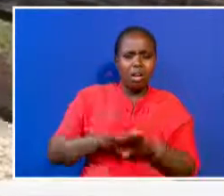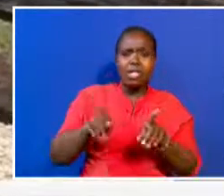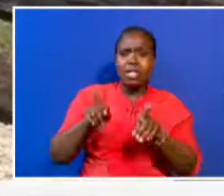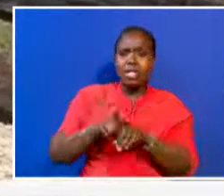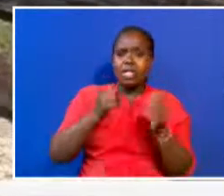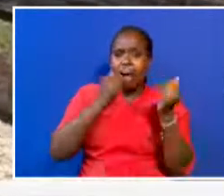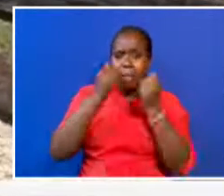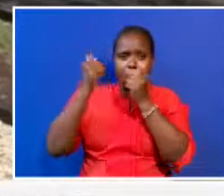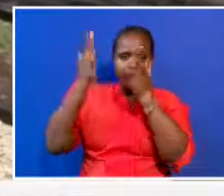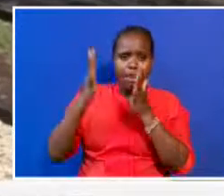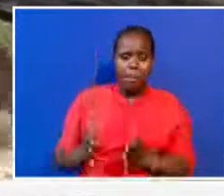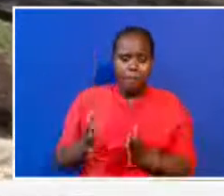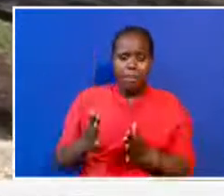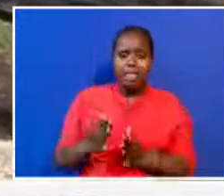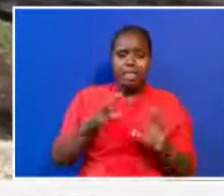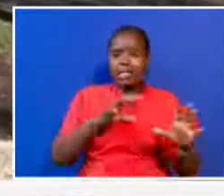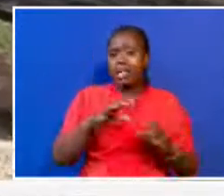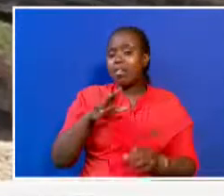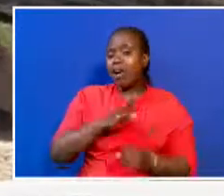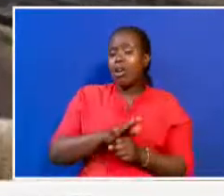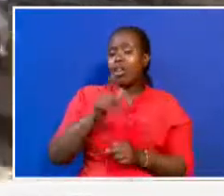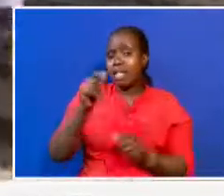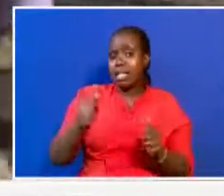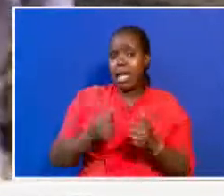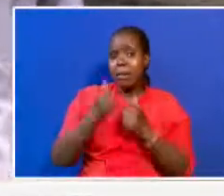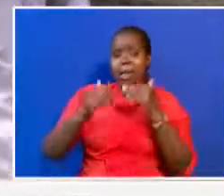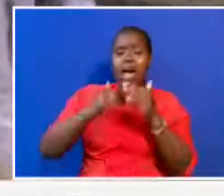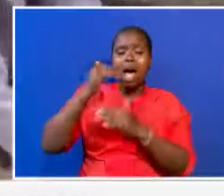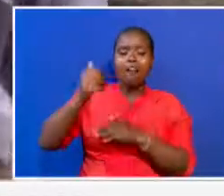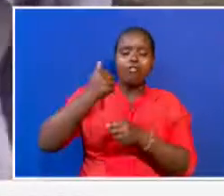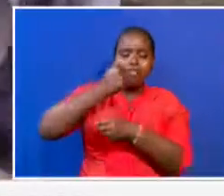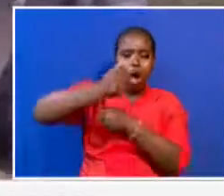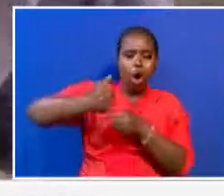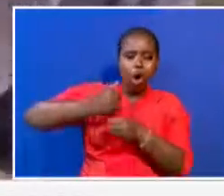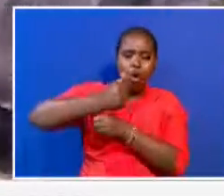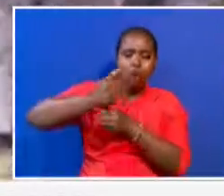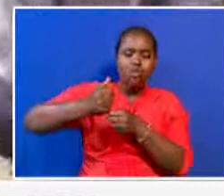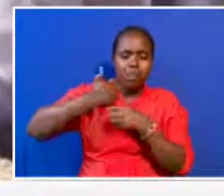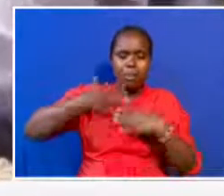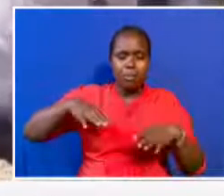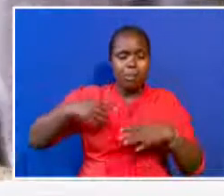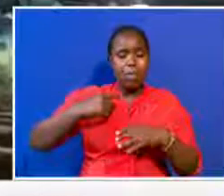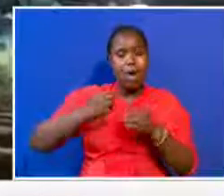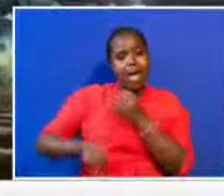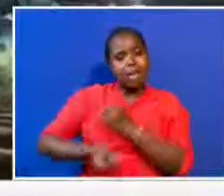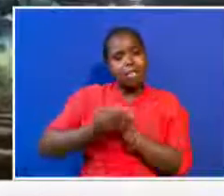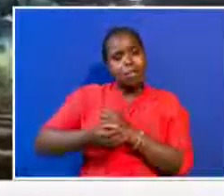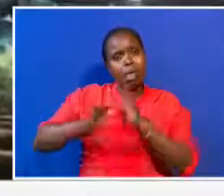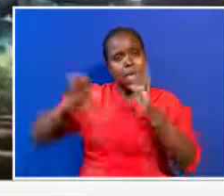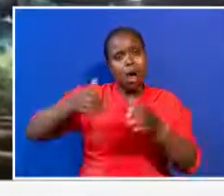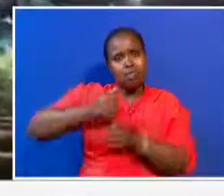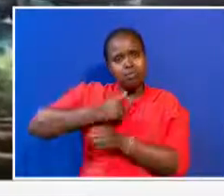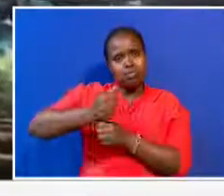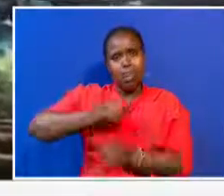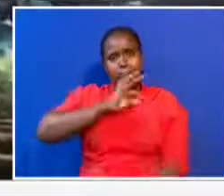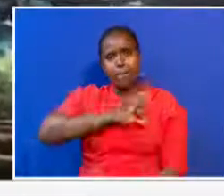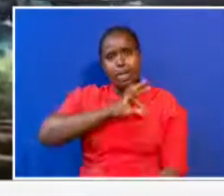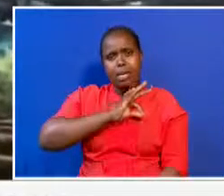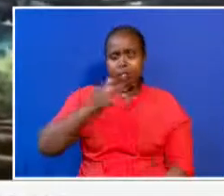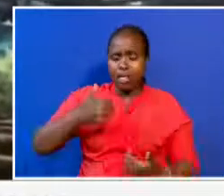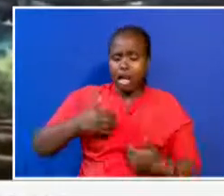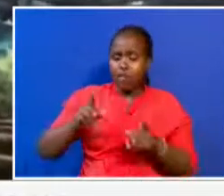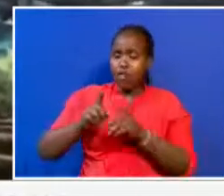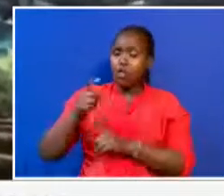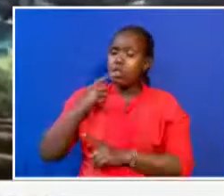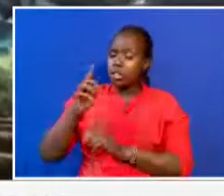miwa wakitatizika. Haya yanajiri huku baadhi ya wakulima wa kahawa katika mkoa huo wakielezea namna ukulima huo una manufaa